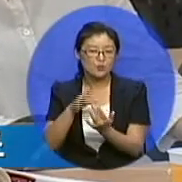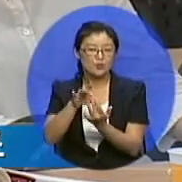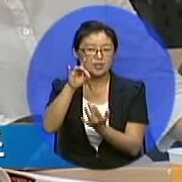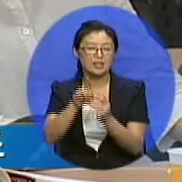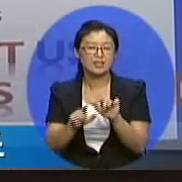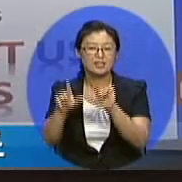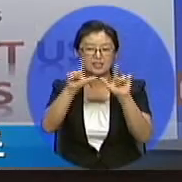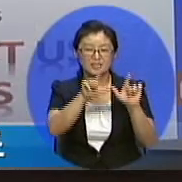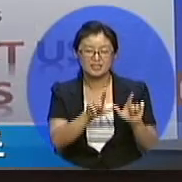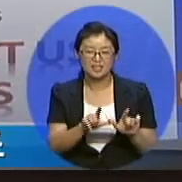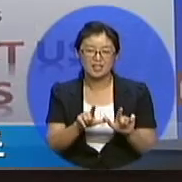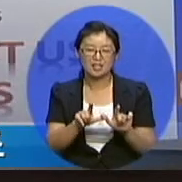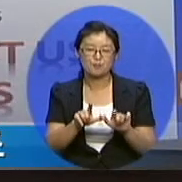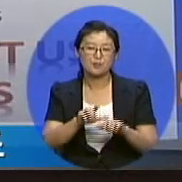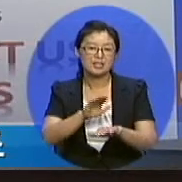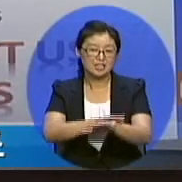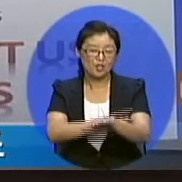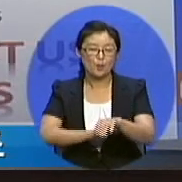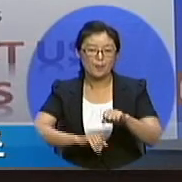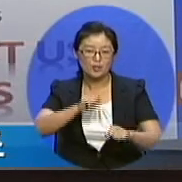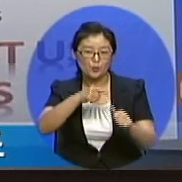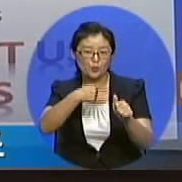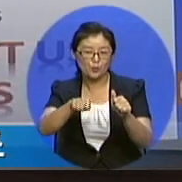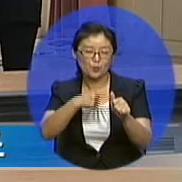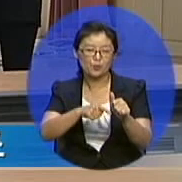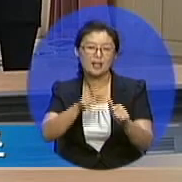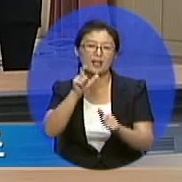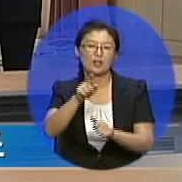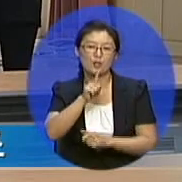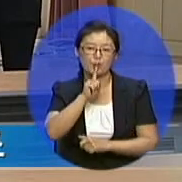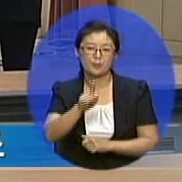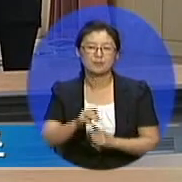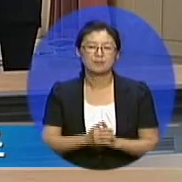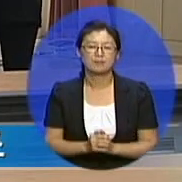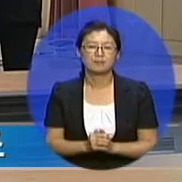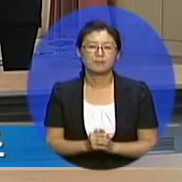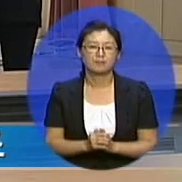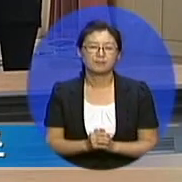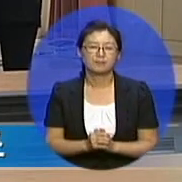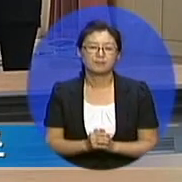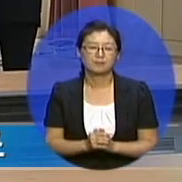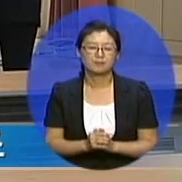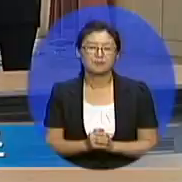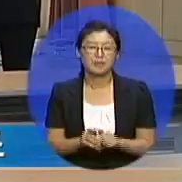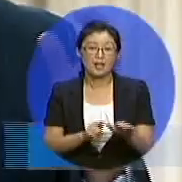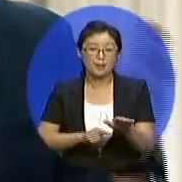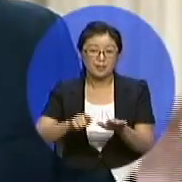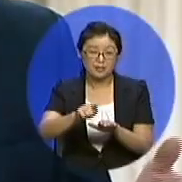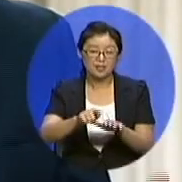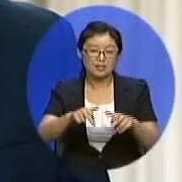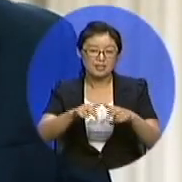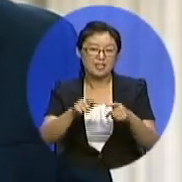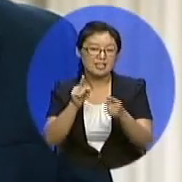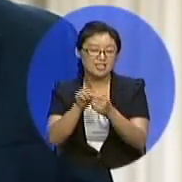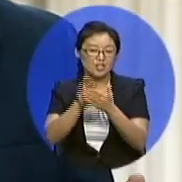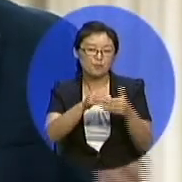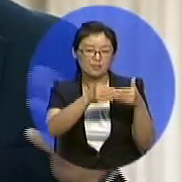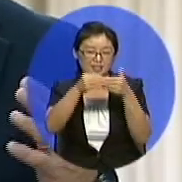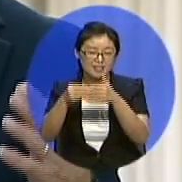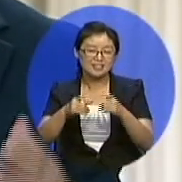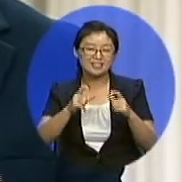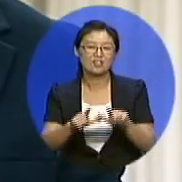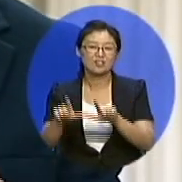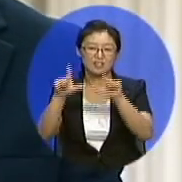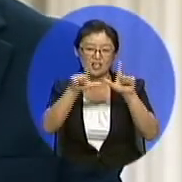삶을 살도록 직업활동과 교육 등의 역할을 강조한 로버트 사무총장은 나아가 장애인이 직접 이끌어가는